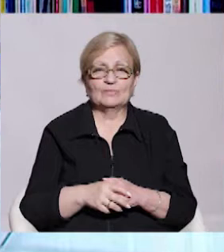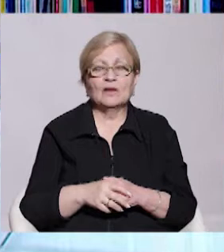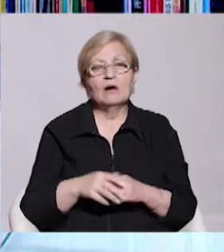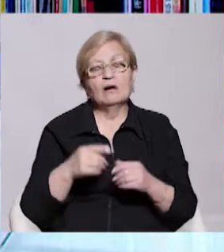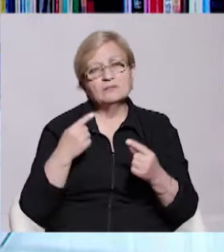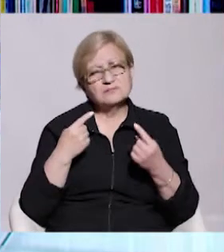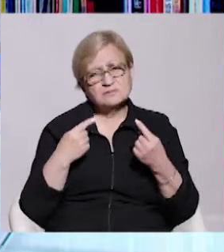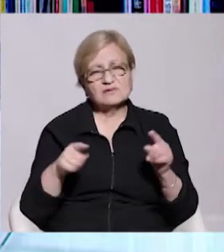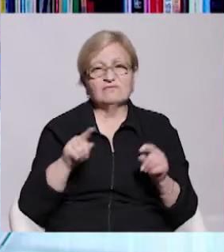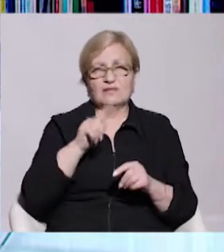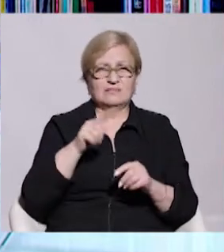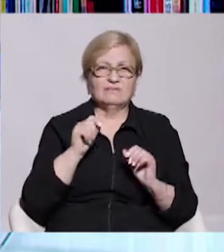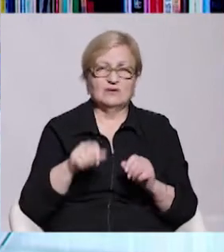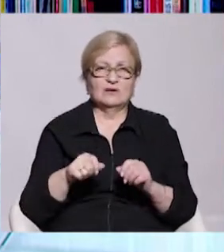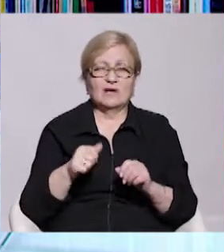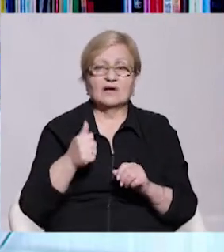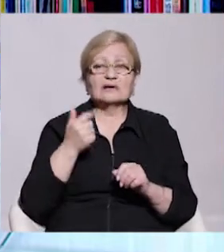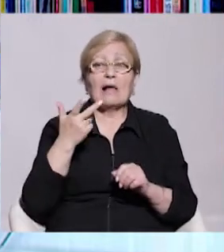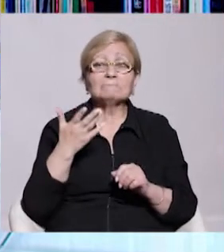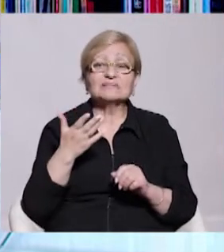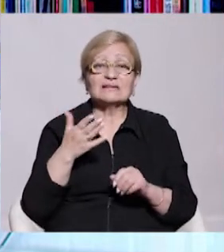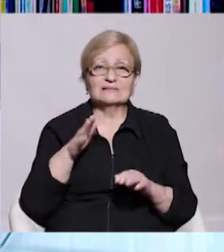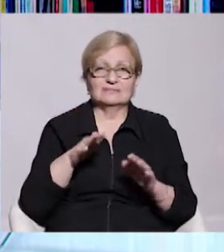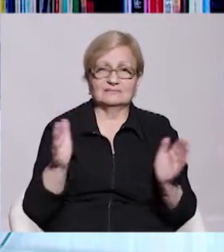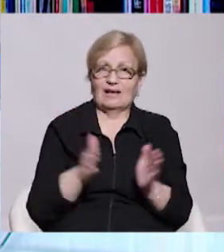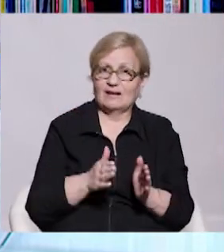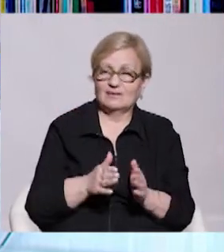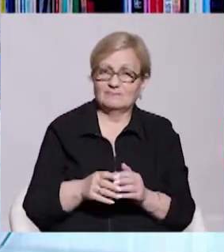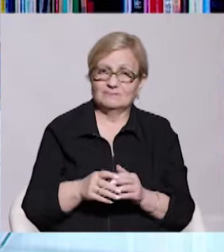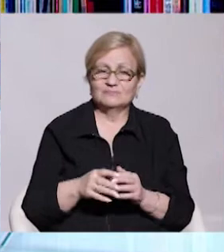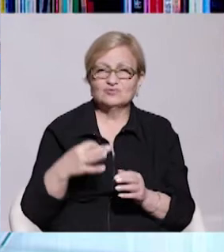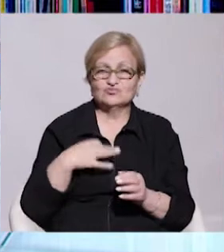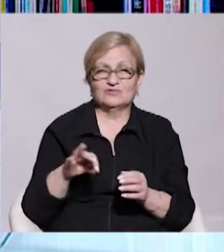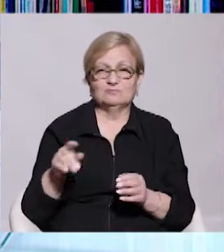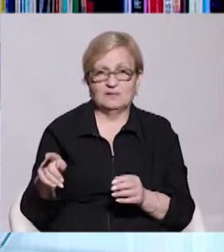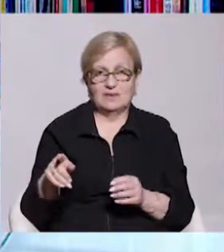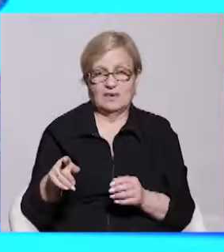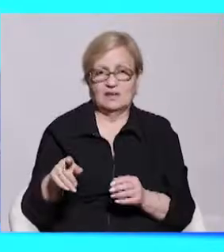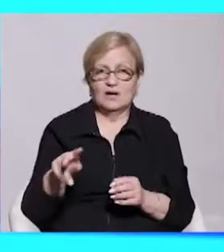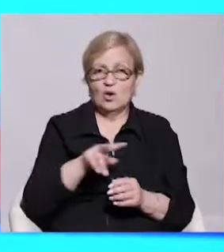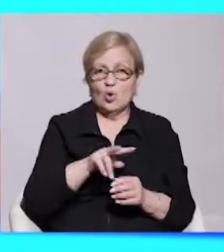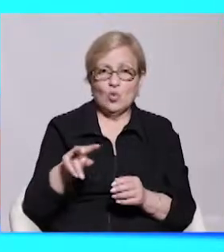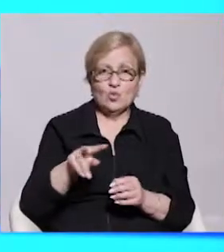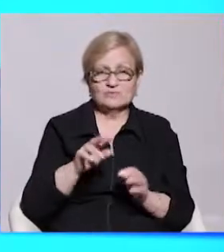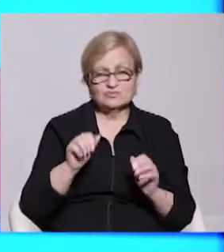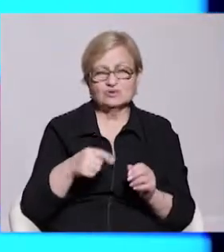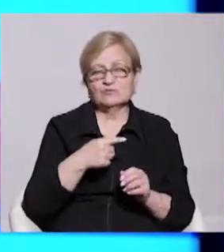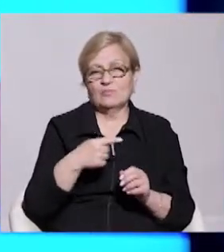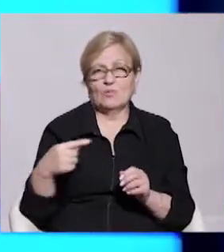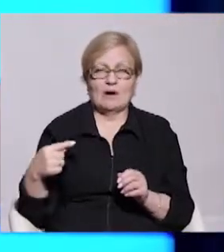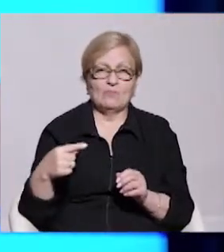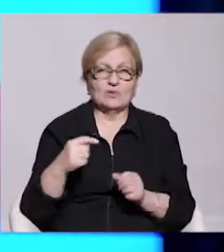სხვანაირადაც შეგვეძლო კითხვა დაგვესვა, რამდენით ნაკლები შეჭამა შვილმა პანდამ, ორივე შემთხვევაში ჩვენ